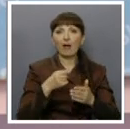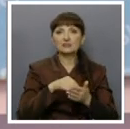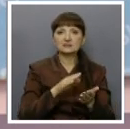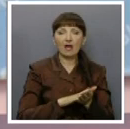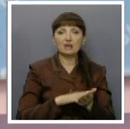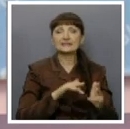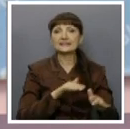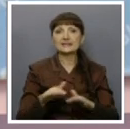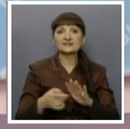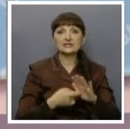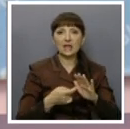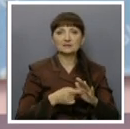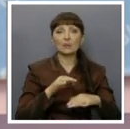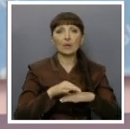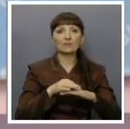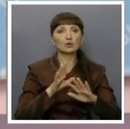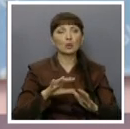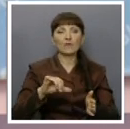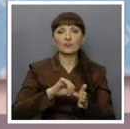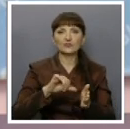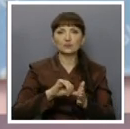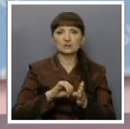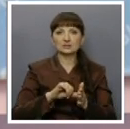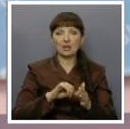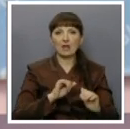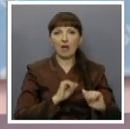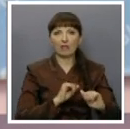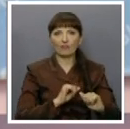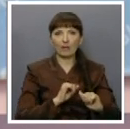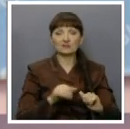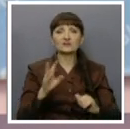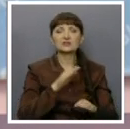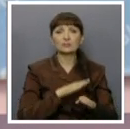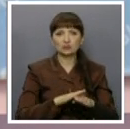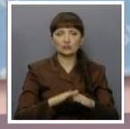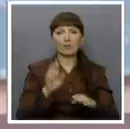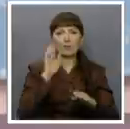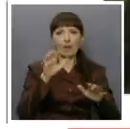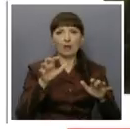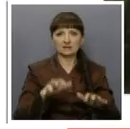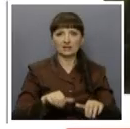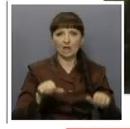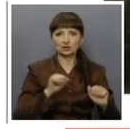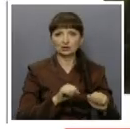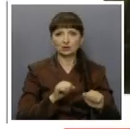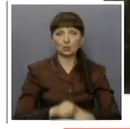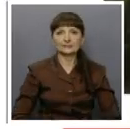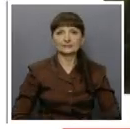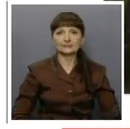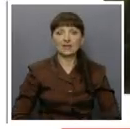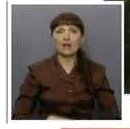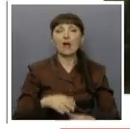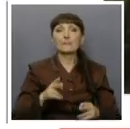подозреваемым Куликбаевым проводятся только в присутствии защитника, то есть соблюдает свое конституционное право на защиту.